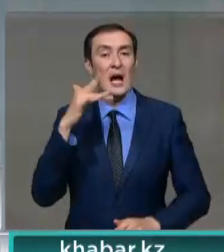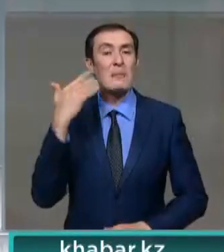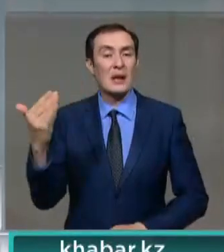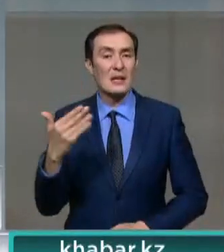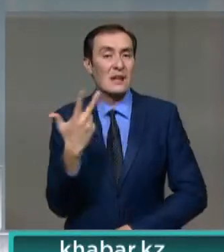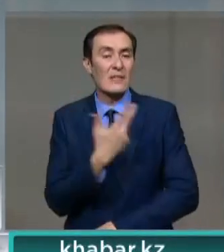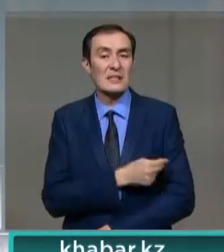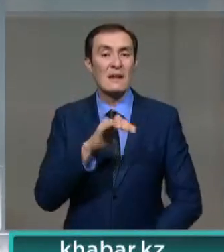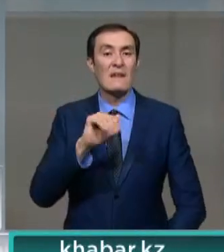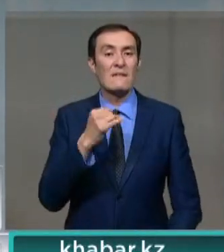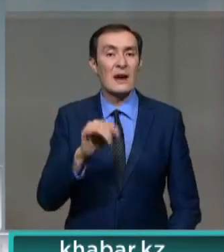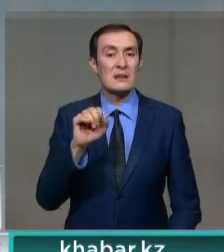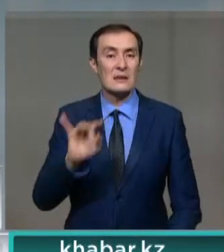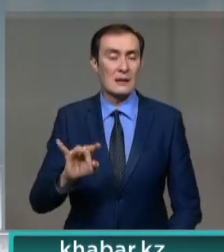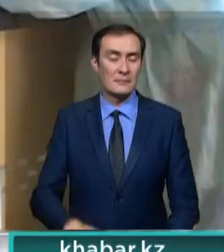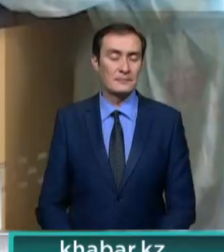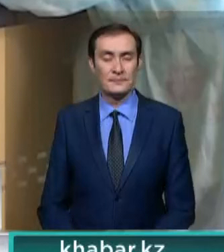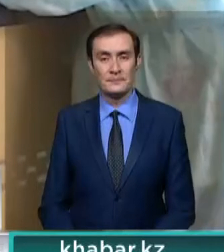американской вакциной Pfizer.